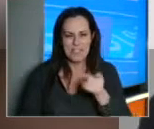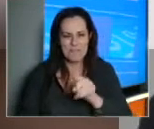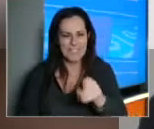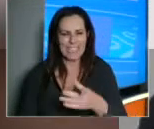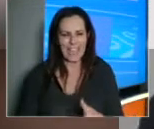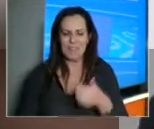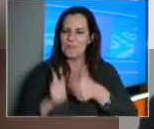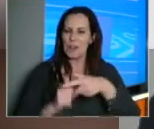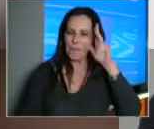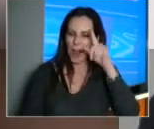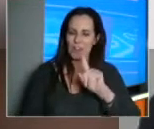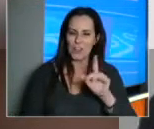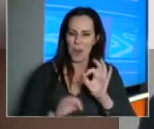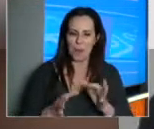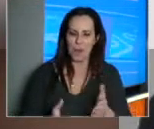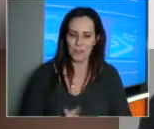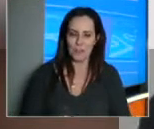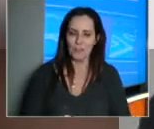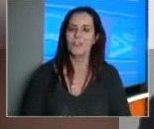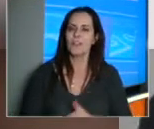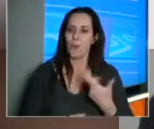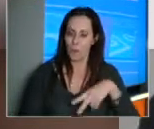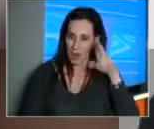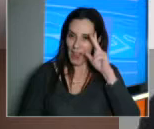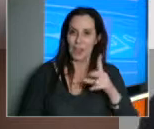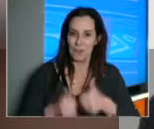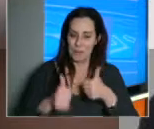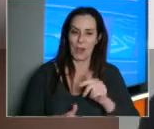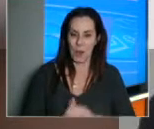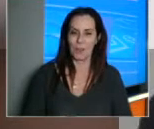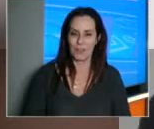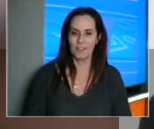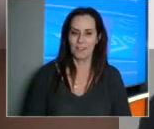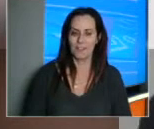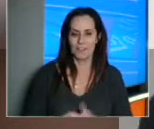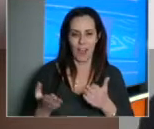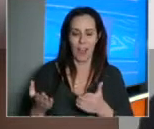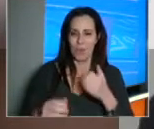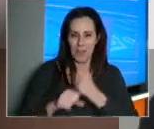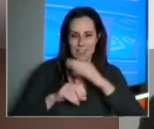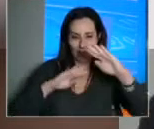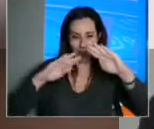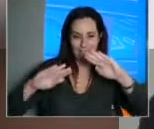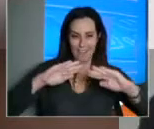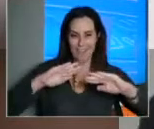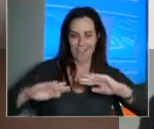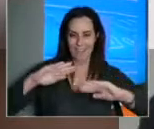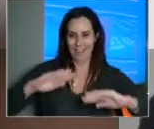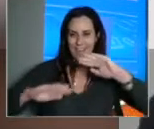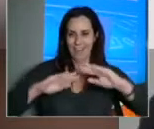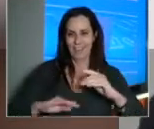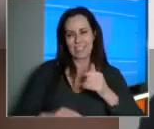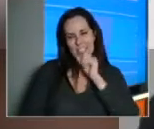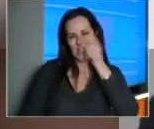בן סעדון? מתמודד בליכוד שלא ממש, כן, מועמד בליכוד, בפריימריז של הליכוד, כן. אז הוא עשה משהו עם תוכנת פוטושופ, כנראה